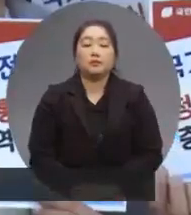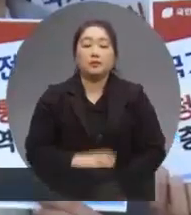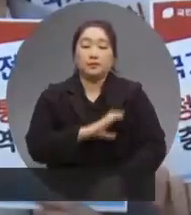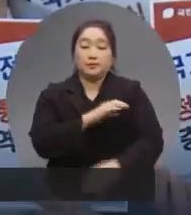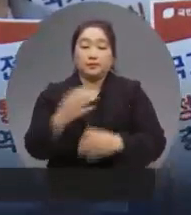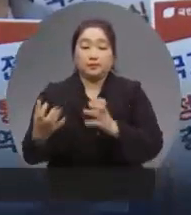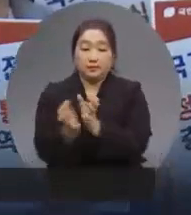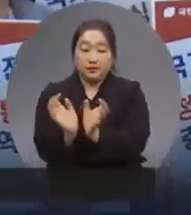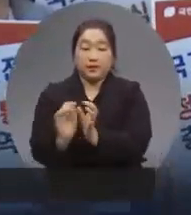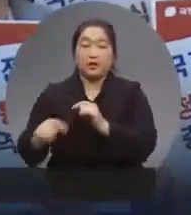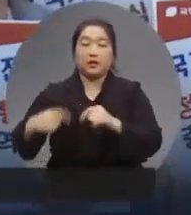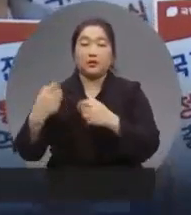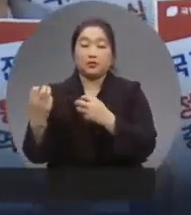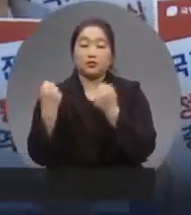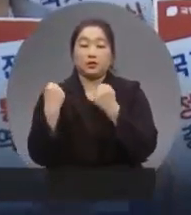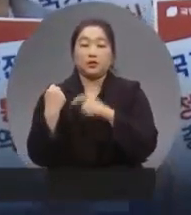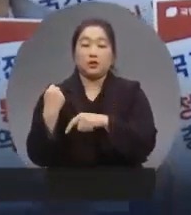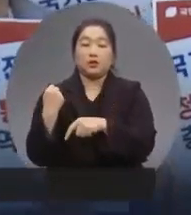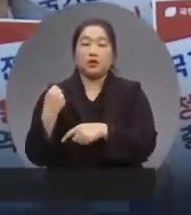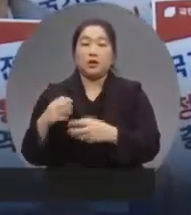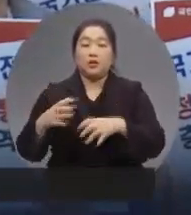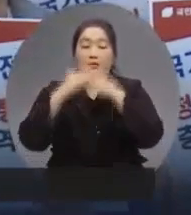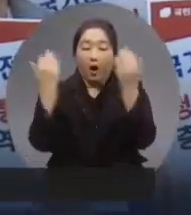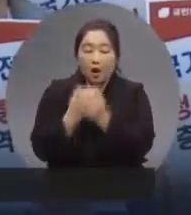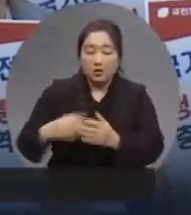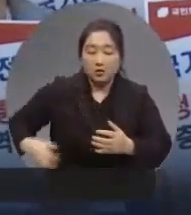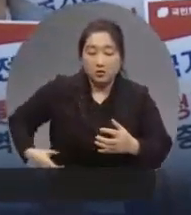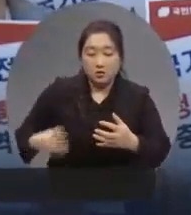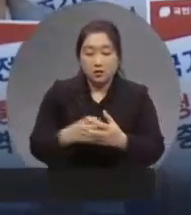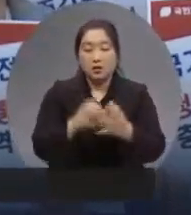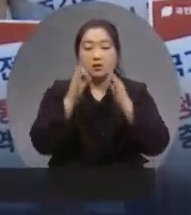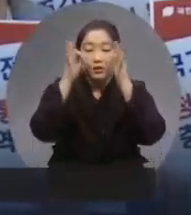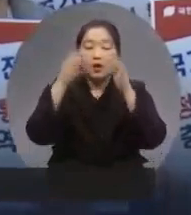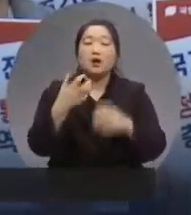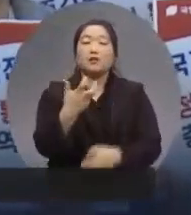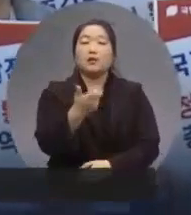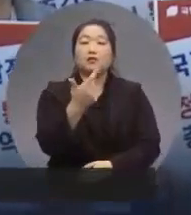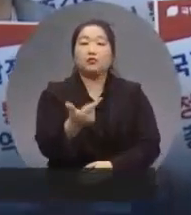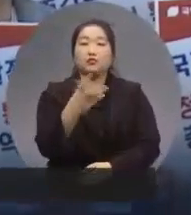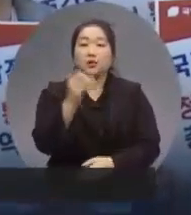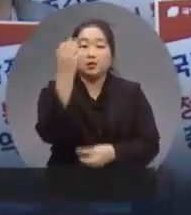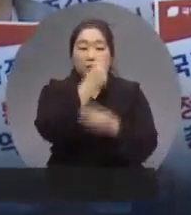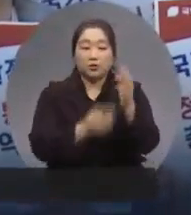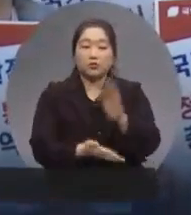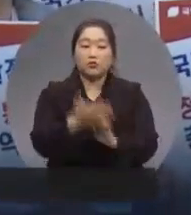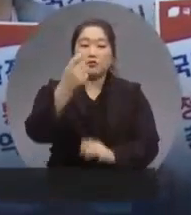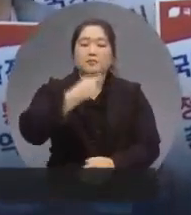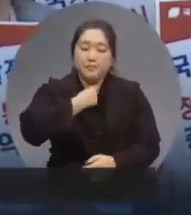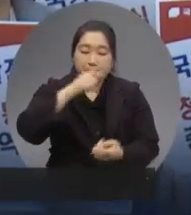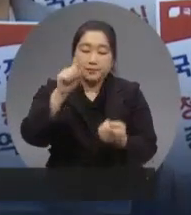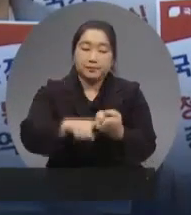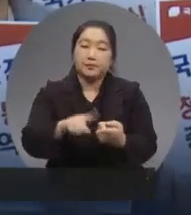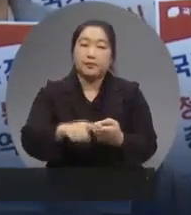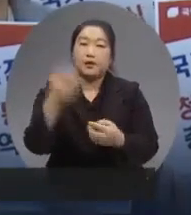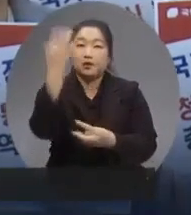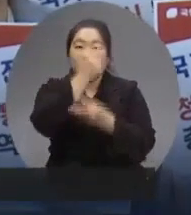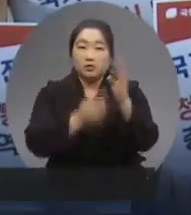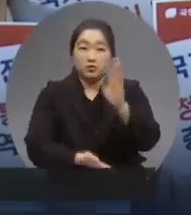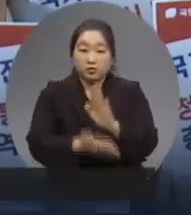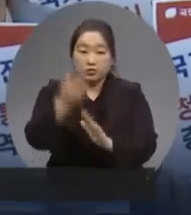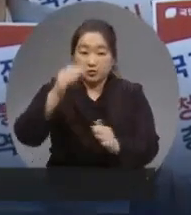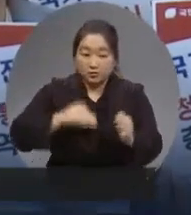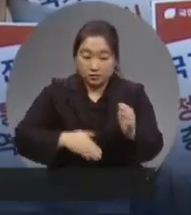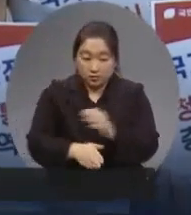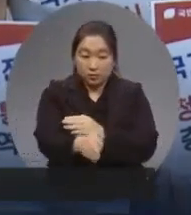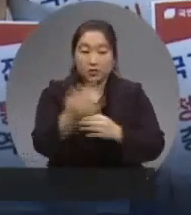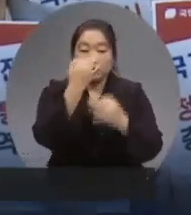여당인 국민의힘은 모든 정치력을 동원하여 반드시 86만 청주시민의 염원대로 청주도심을